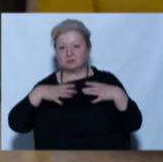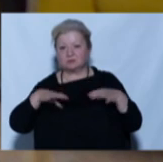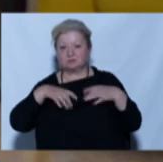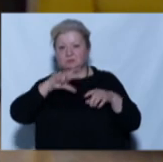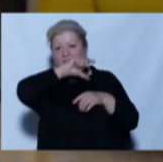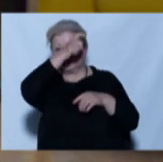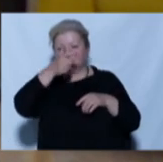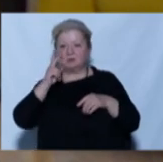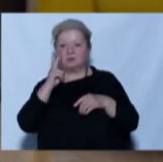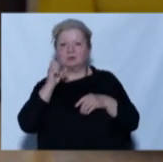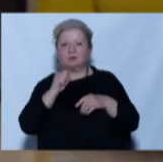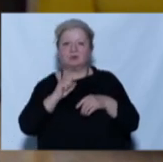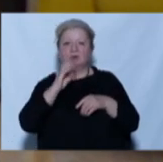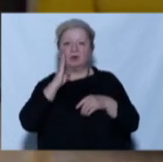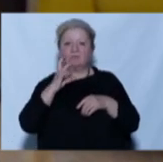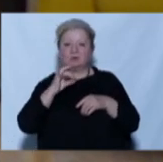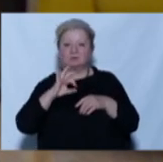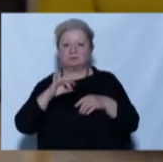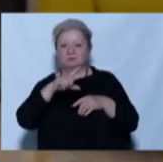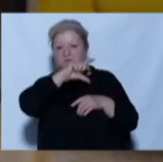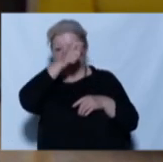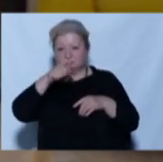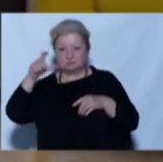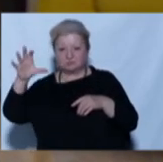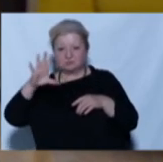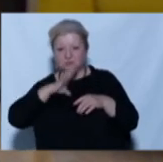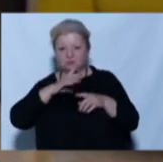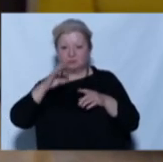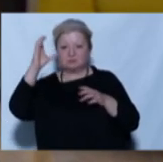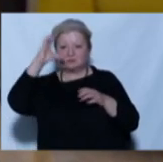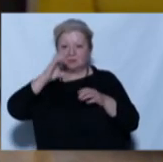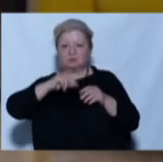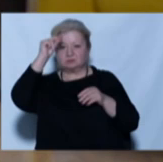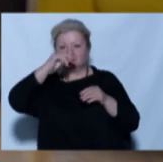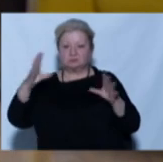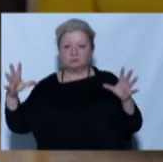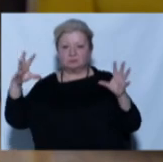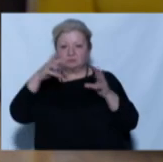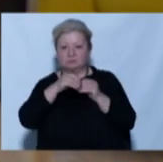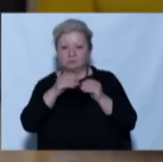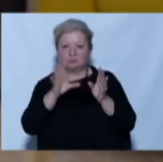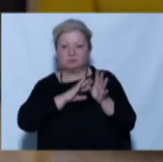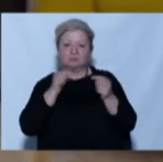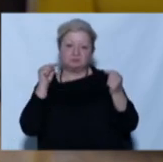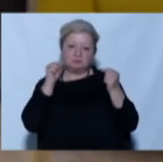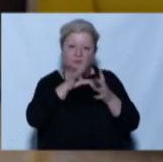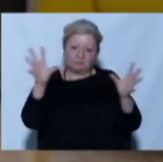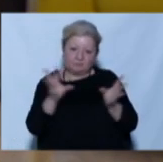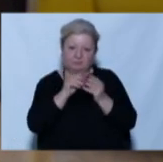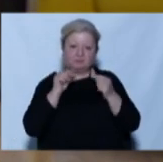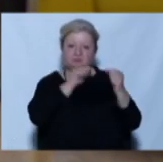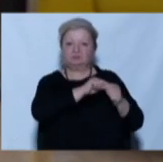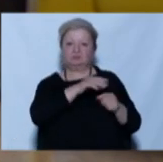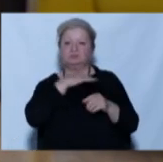შეეტიათ მტრისათვის, მითუმეტეს რომ ზოგადად ისტორიულად კარგად შეეძლოთ საერთო მტრის წინააღმდე გაერთიანება.